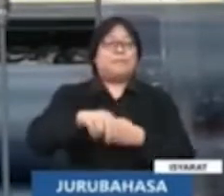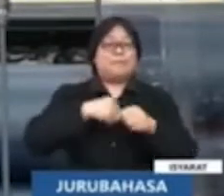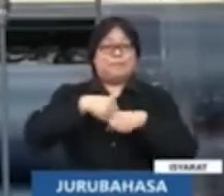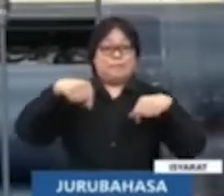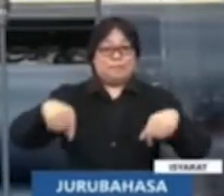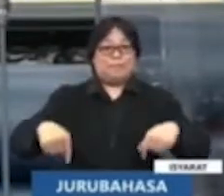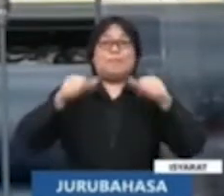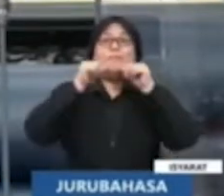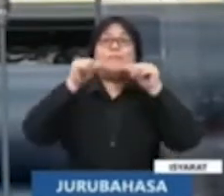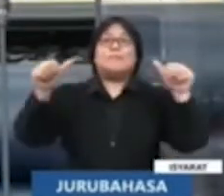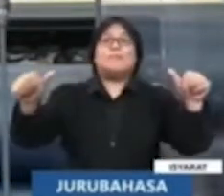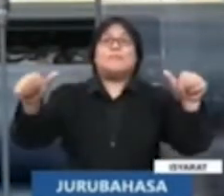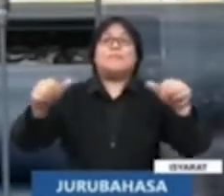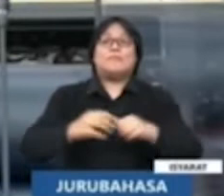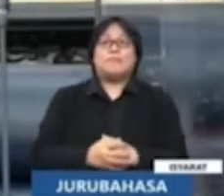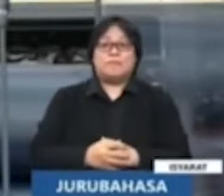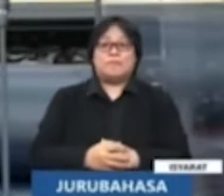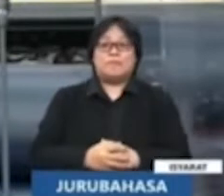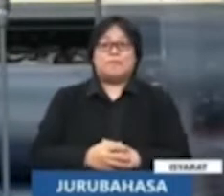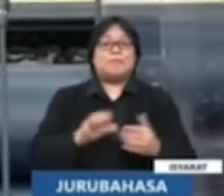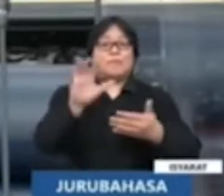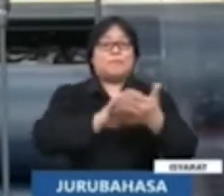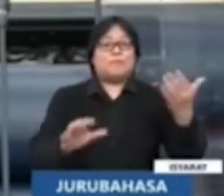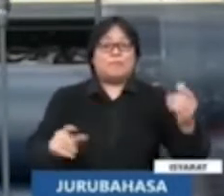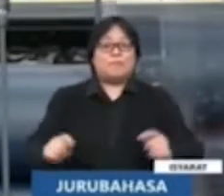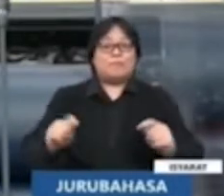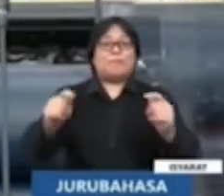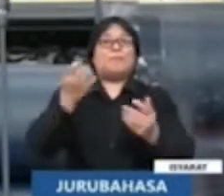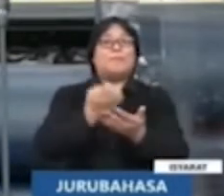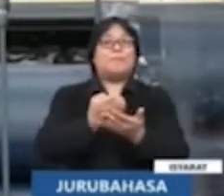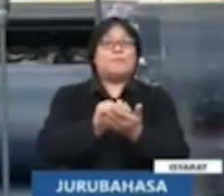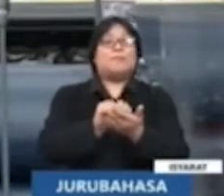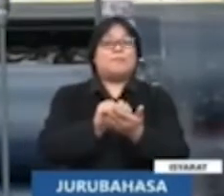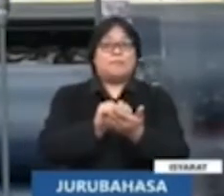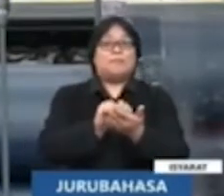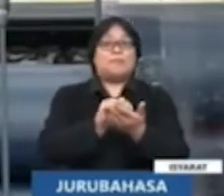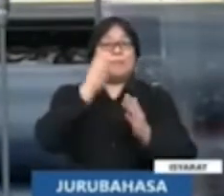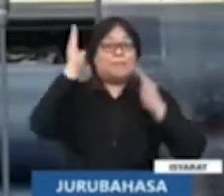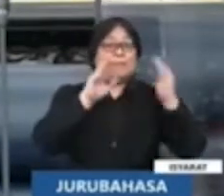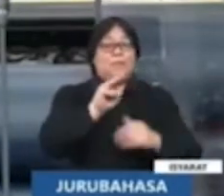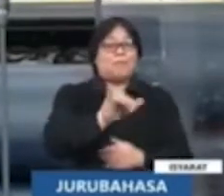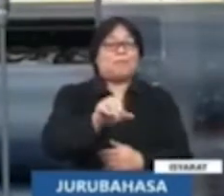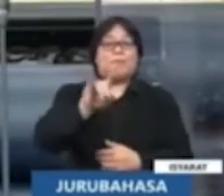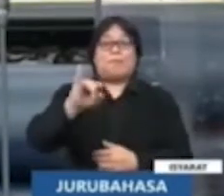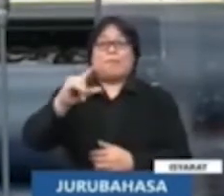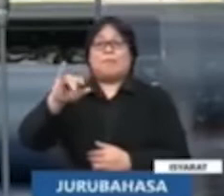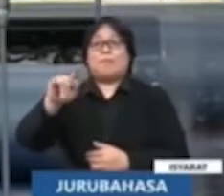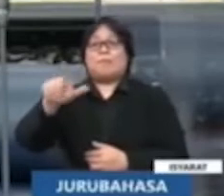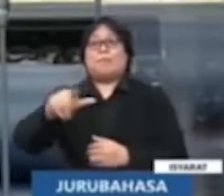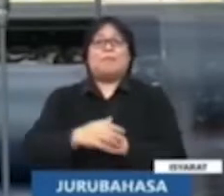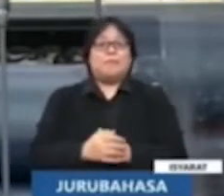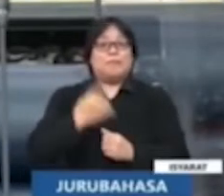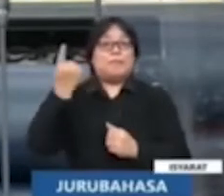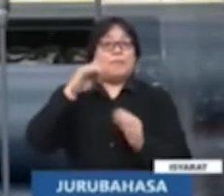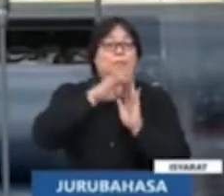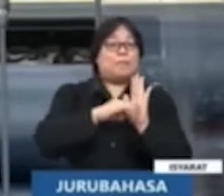tahun ini dengan mengumumkan rangka tindakan ekonomi digital Malaysia atau My Digital. Salah satu tindakan utama yang diambil